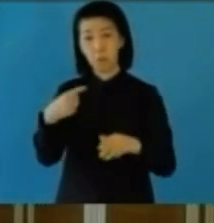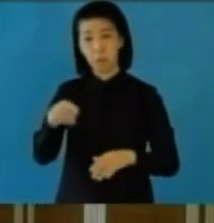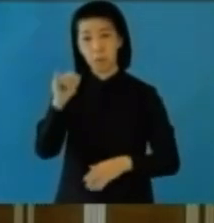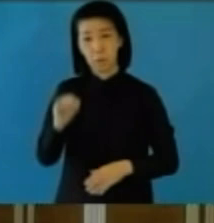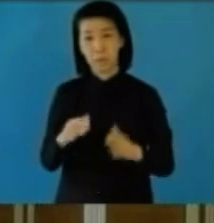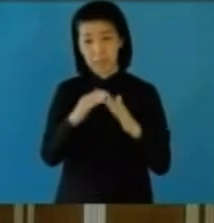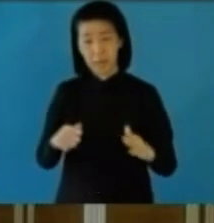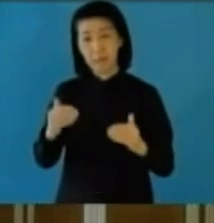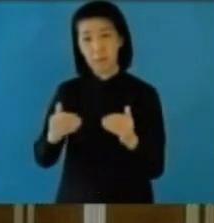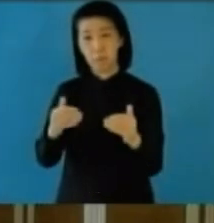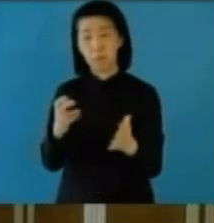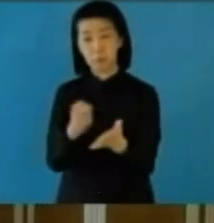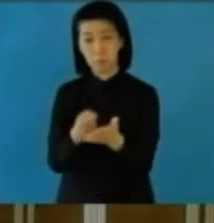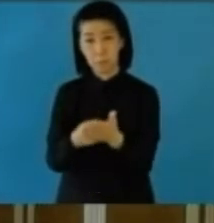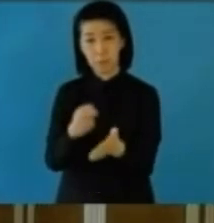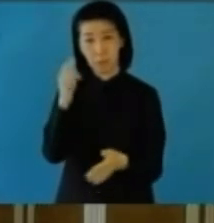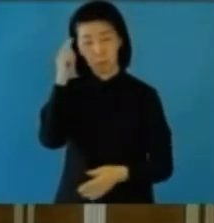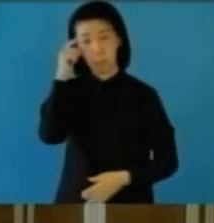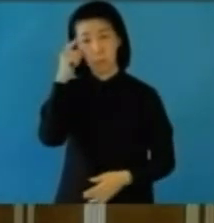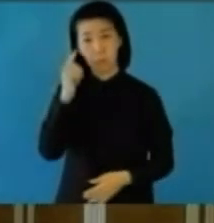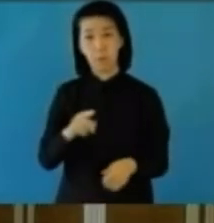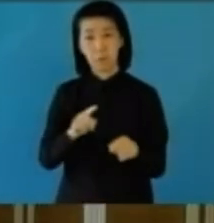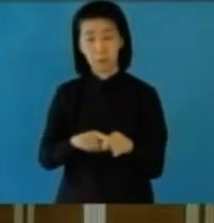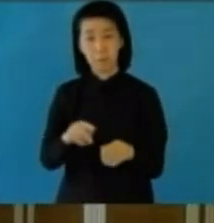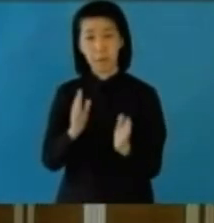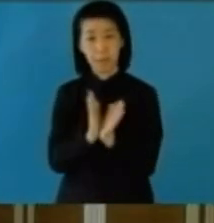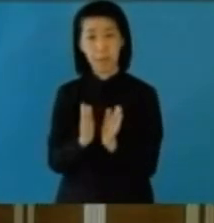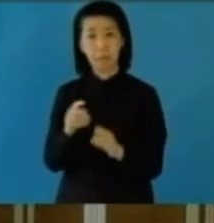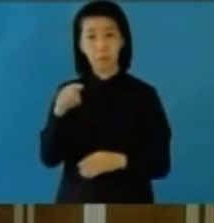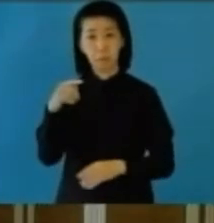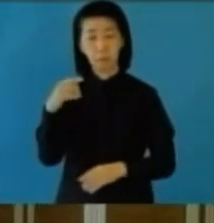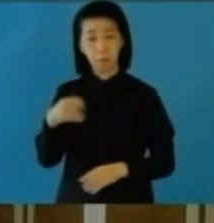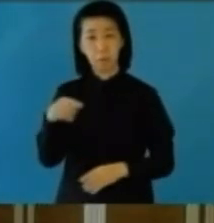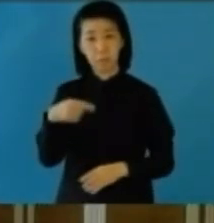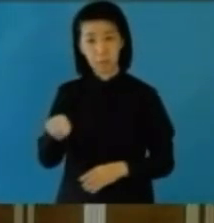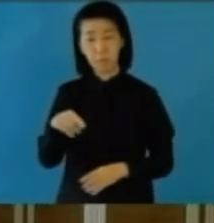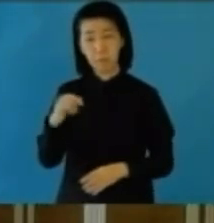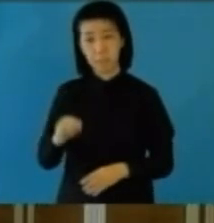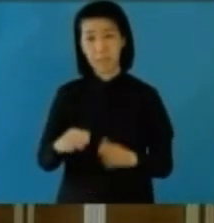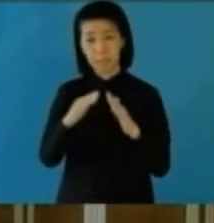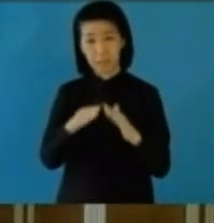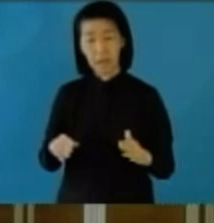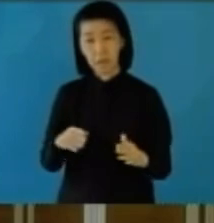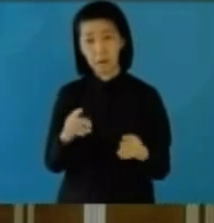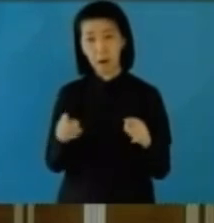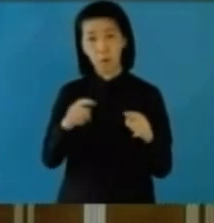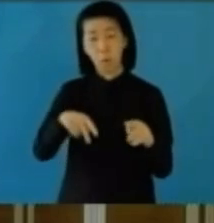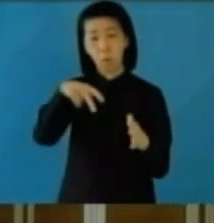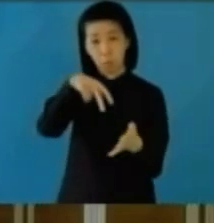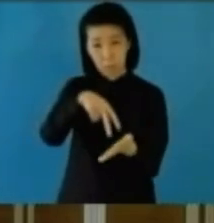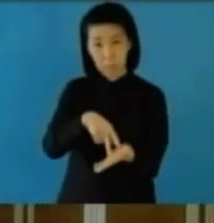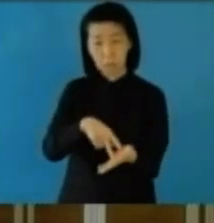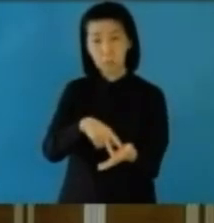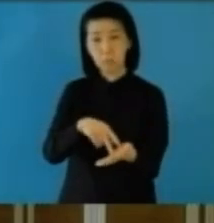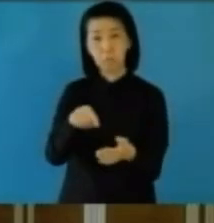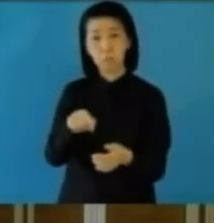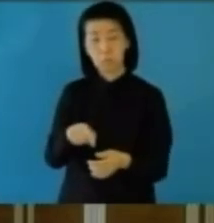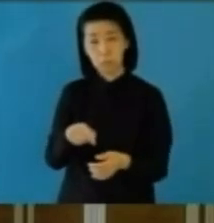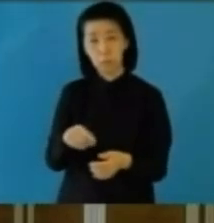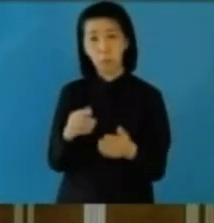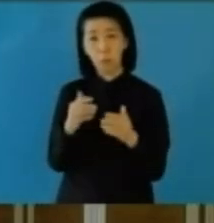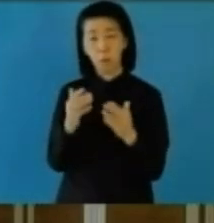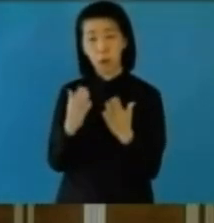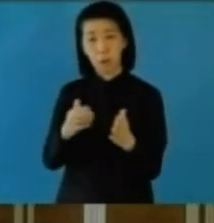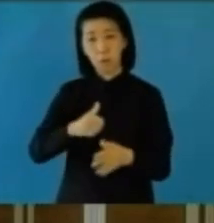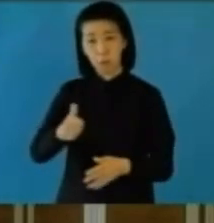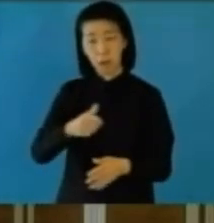えています。このため、県教委では公立の不登校特例校の現状と課題の把握、教育課程や施設